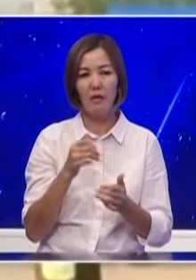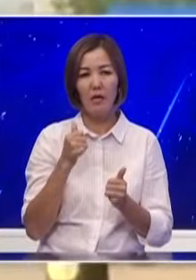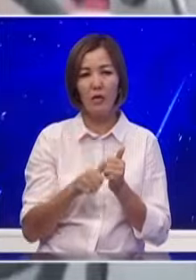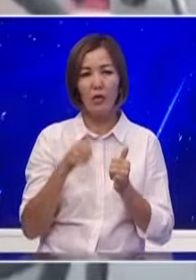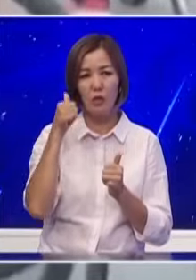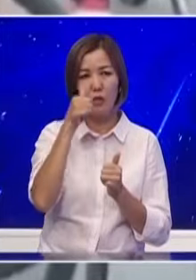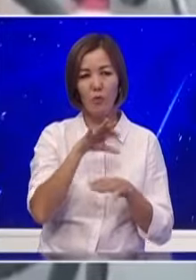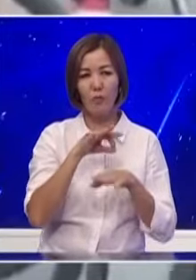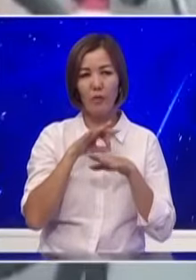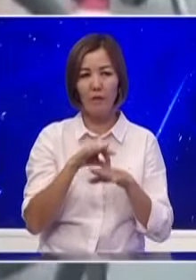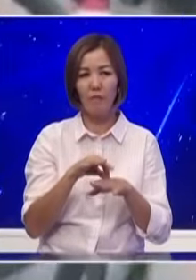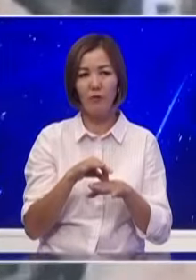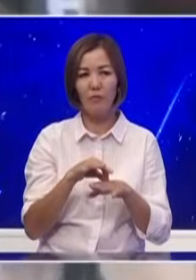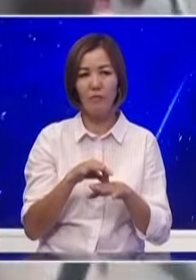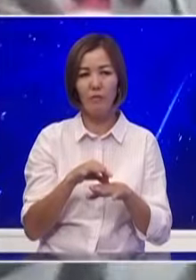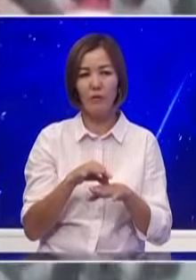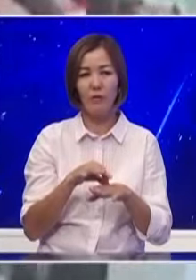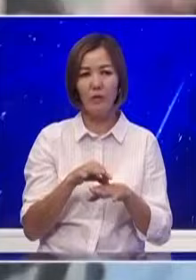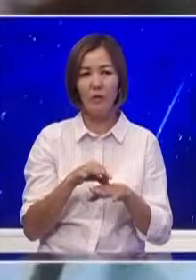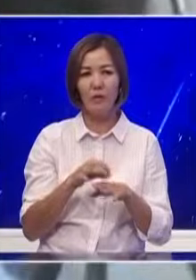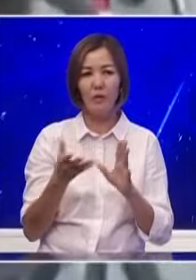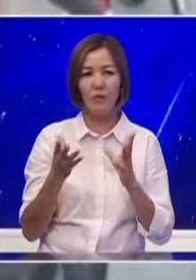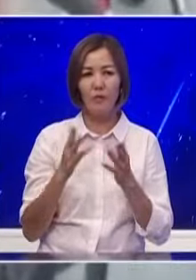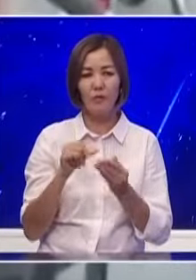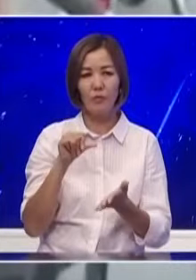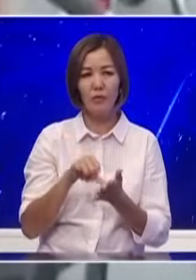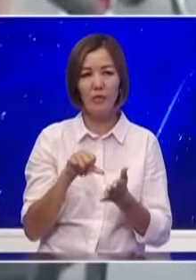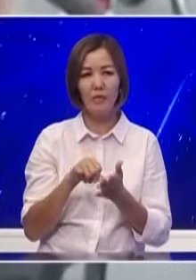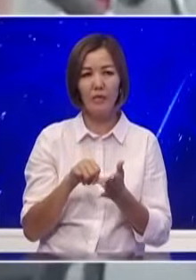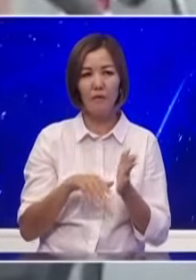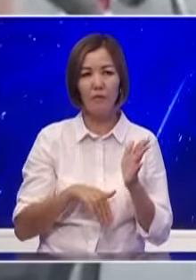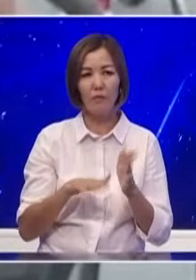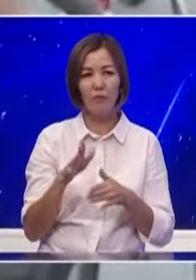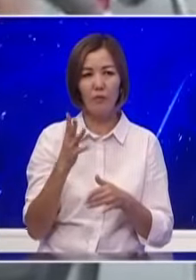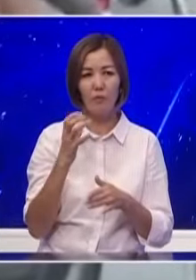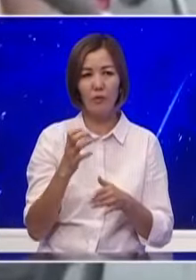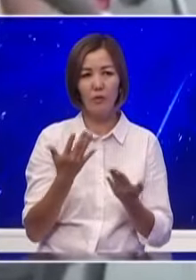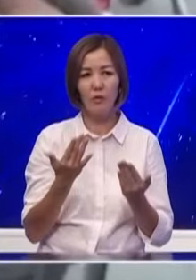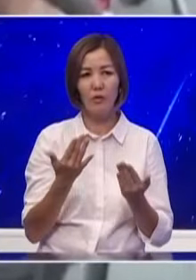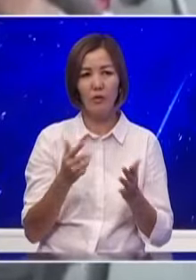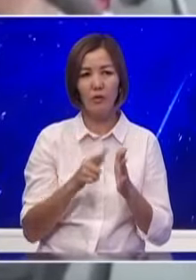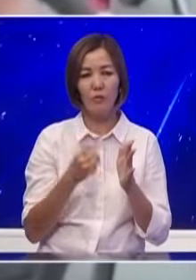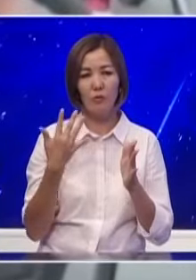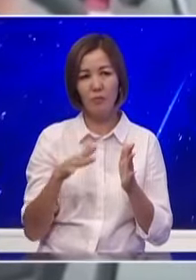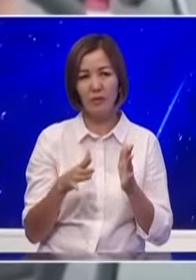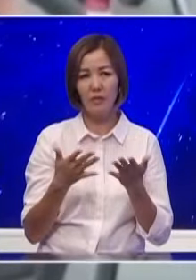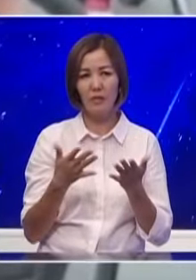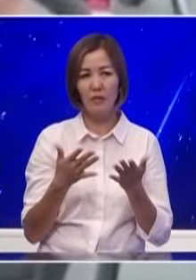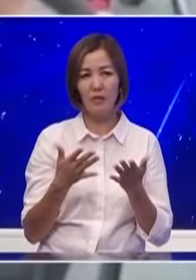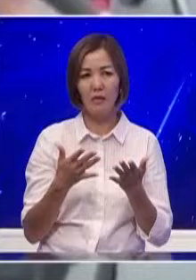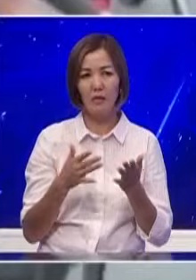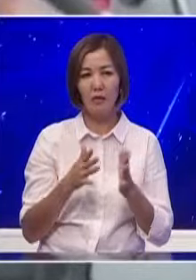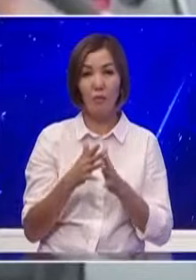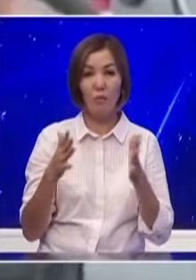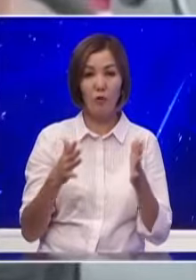спортсменов он растет, особенно велогонщиков. Мы начинали с участников в количестве 500. Сейчас это 750. И видно, что их становится больше. Причем